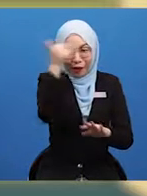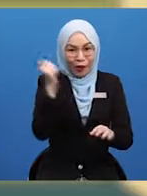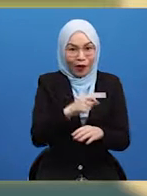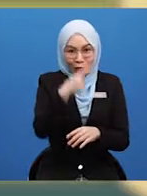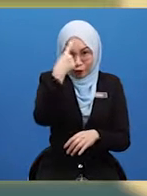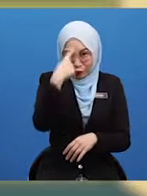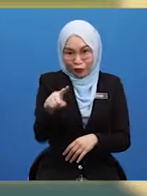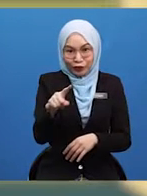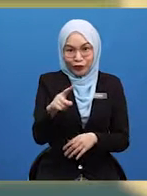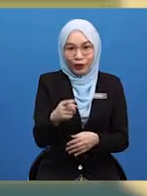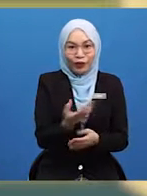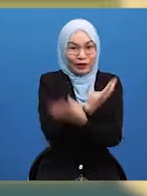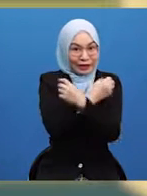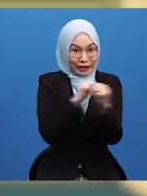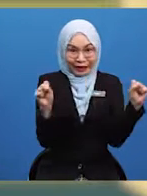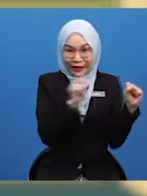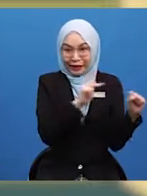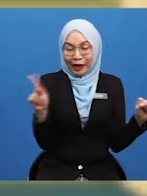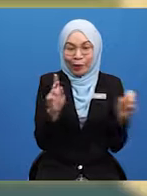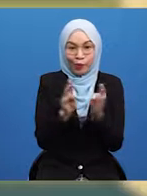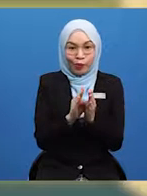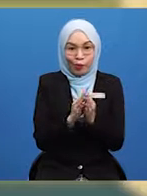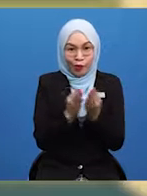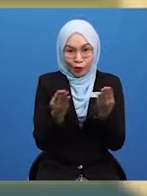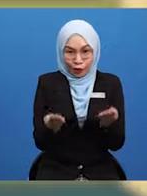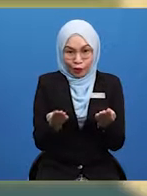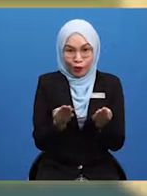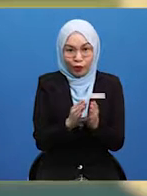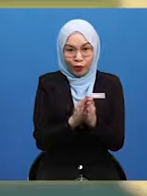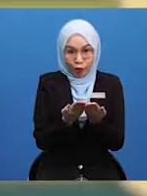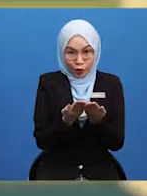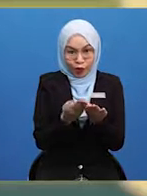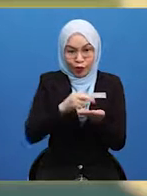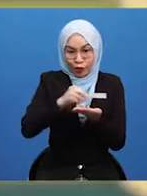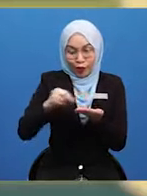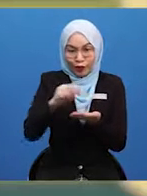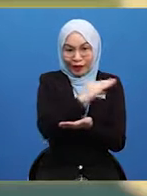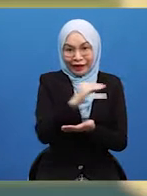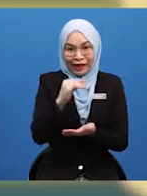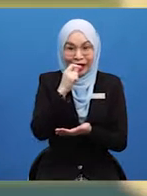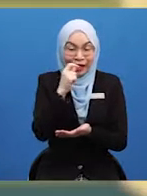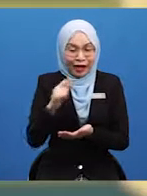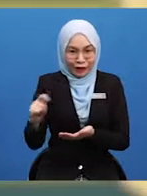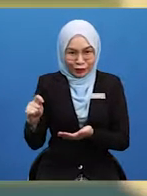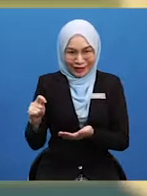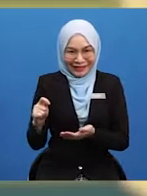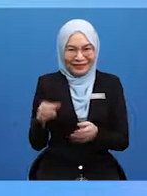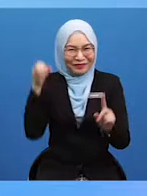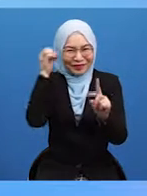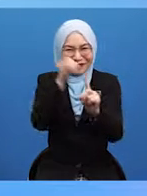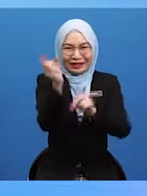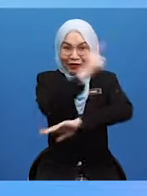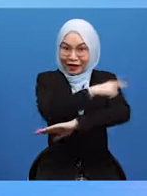buku nota dan alat tulis. Murid-murid, objektif pembelajaran hari ini